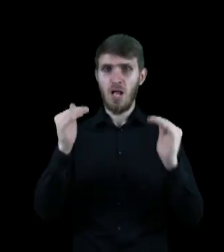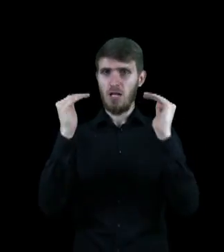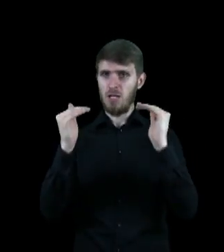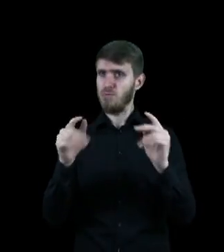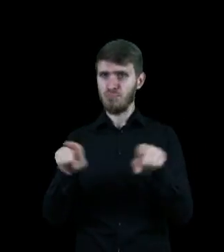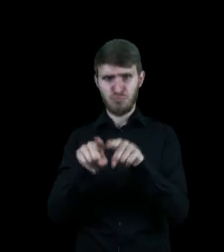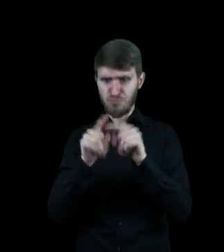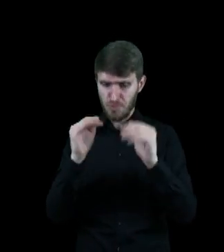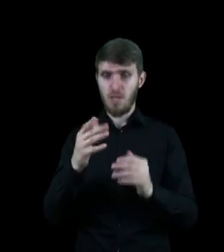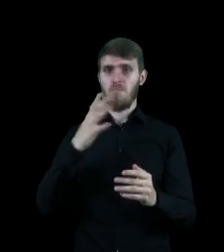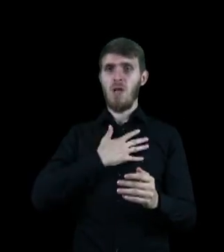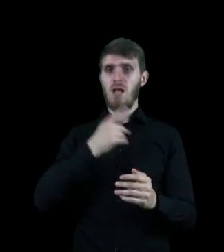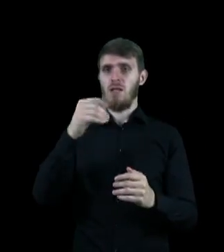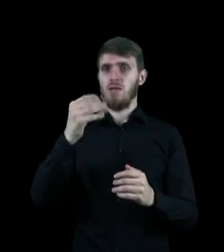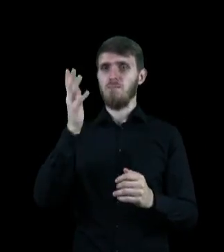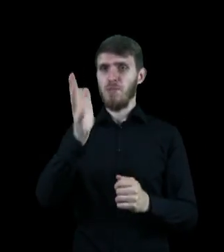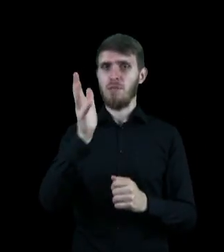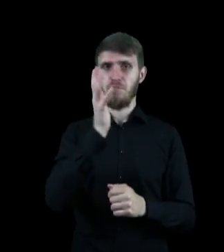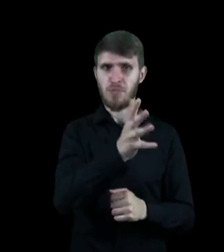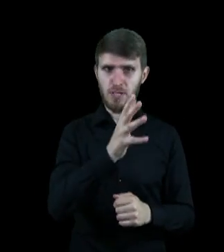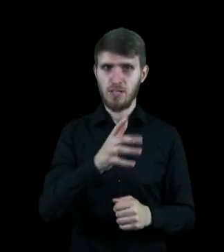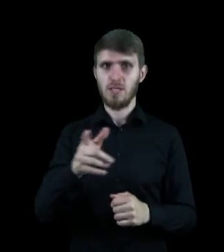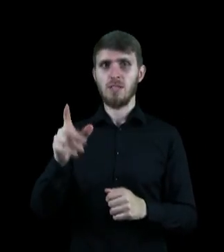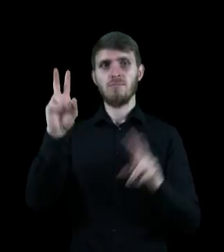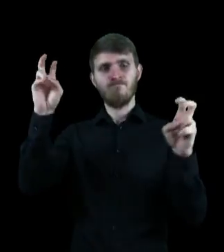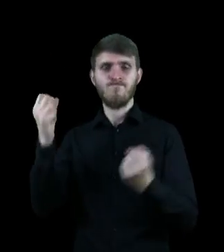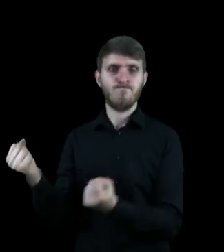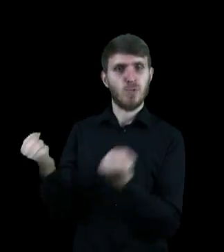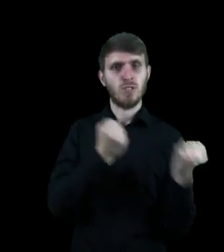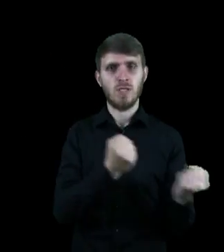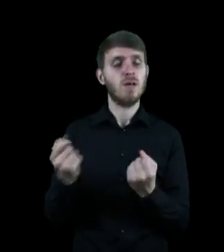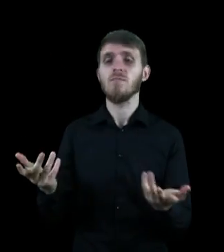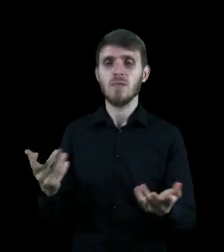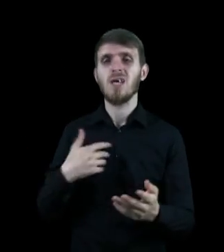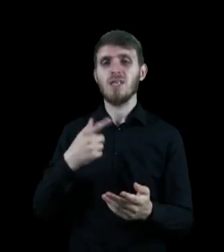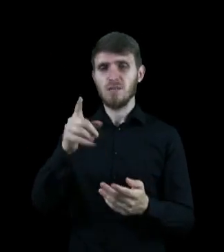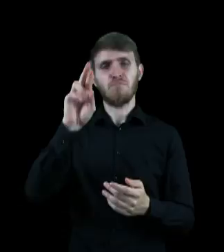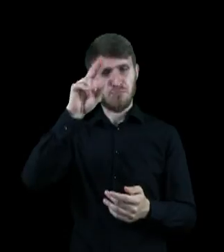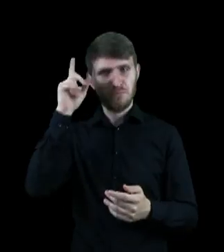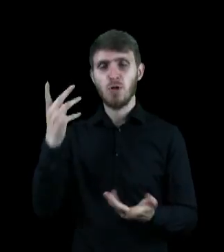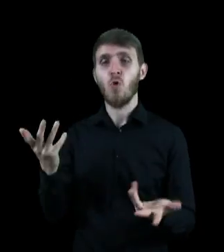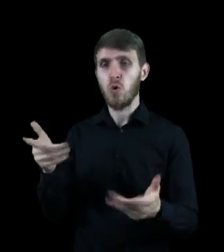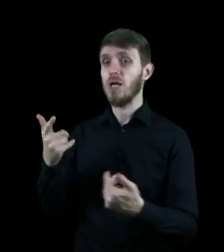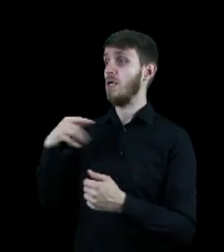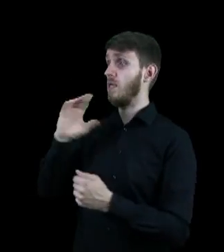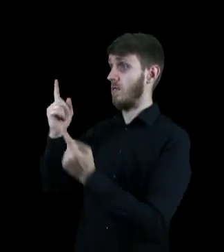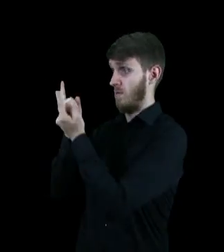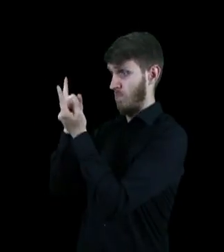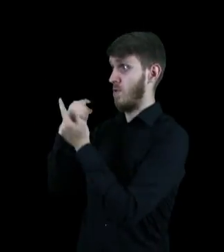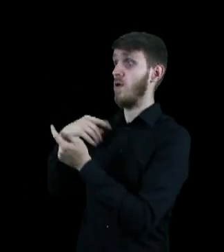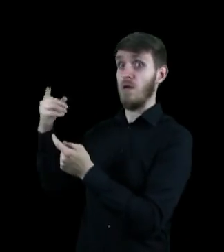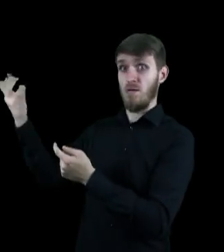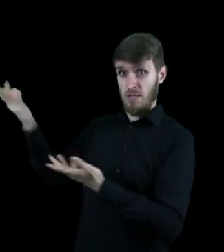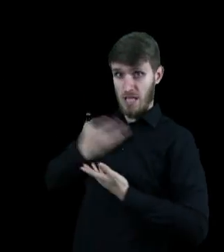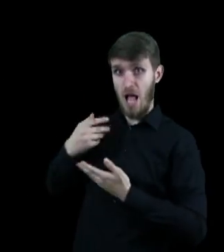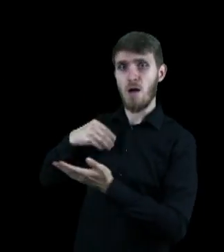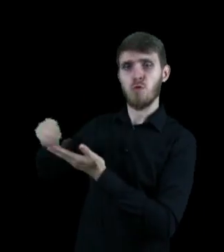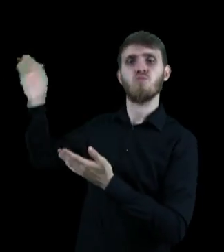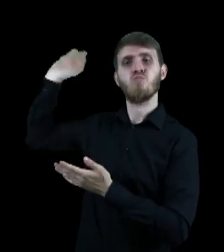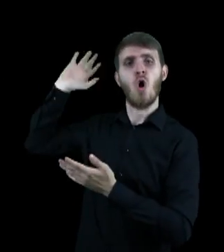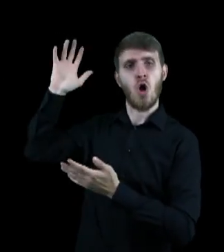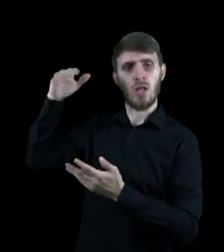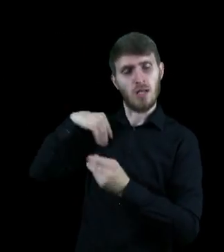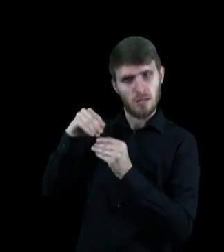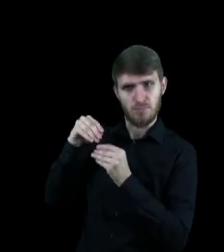złotych. Pozostałe elementy są takie same i mamy zobowiązania w wysokości 5 tysięcy złotych z tytułu